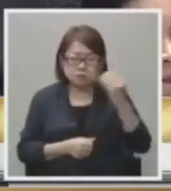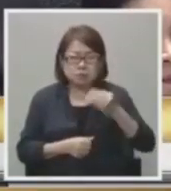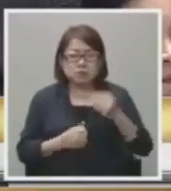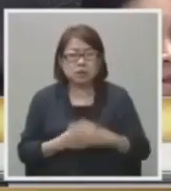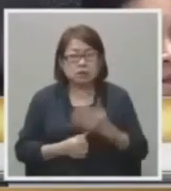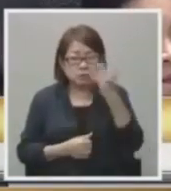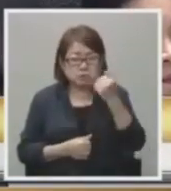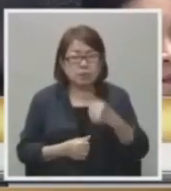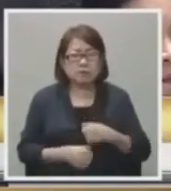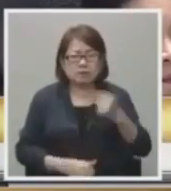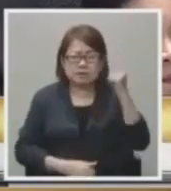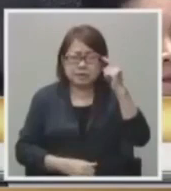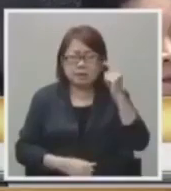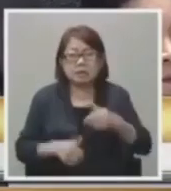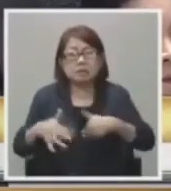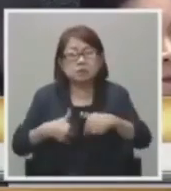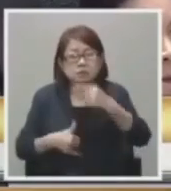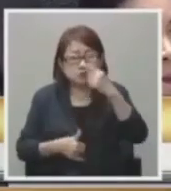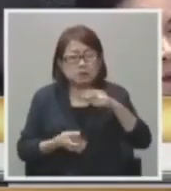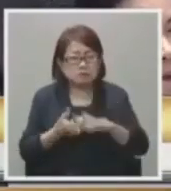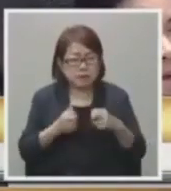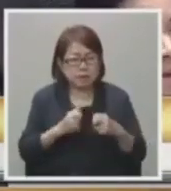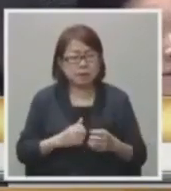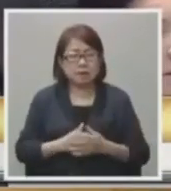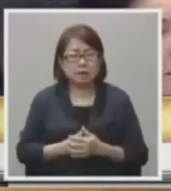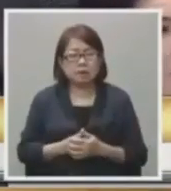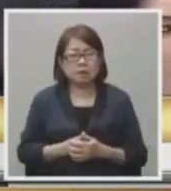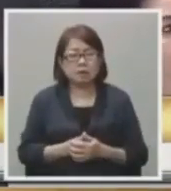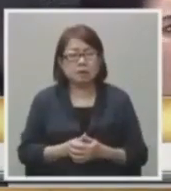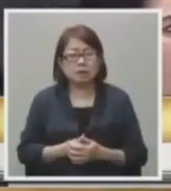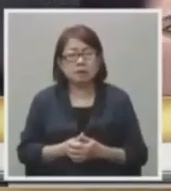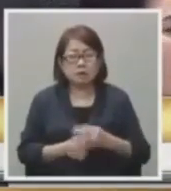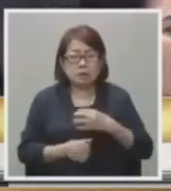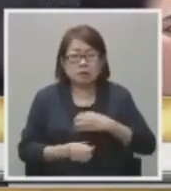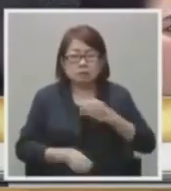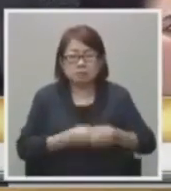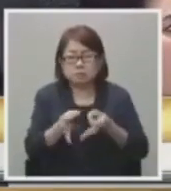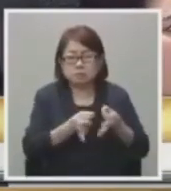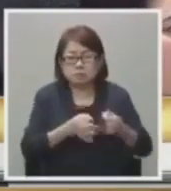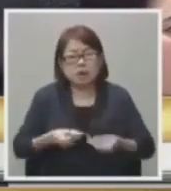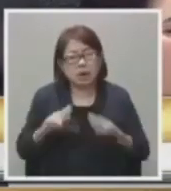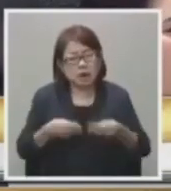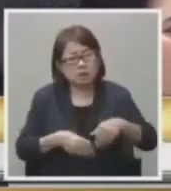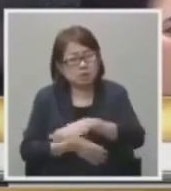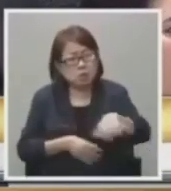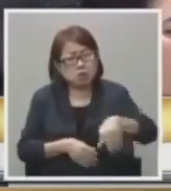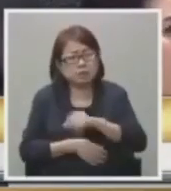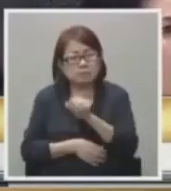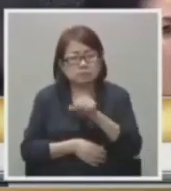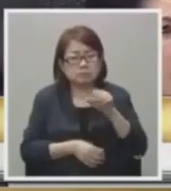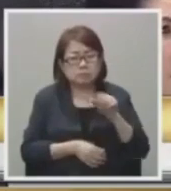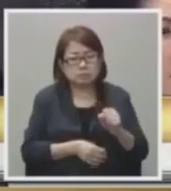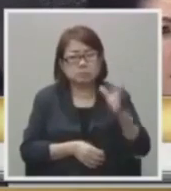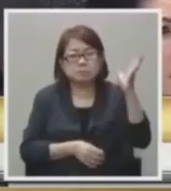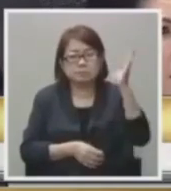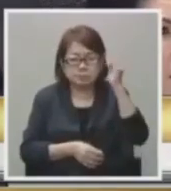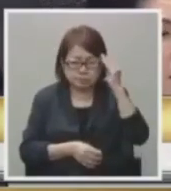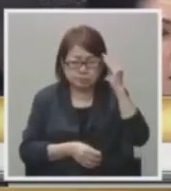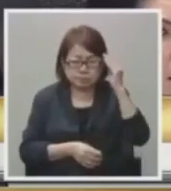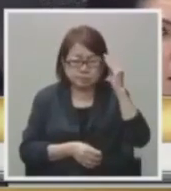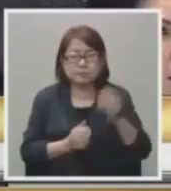มเชื่อว่าพี่น้องของผมเดือดร้อนและผมก็จะพูดให้เพื่อนสมาชิกในสภาแห่งนี้ได้รับทราบเหมือนกัน